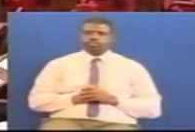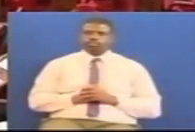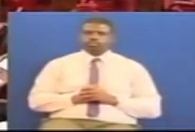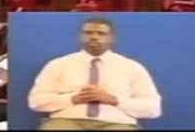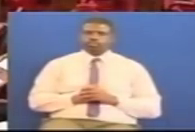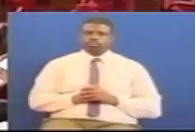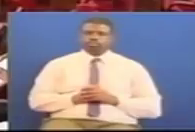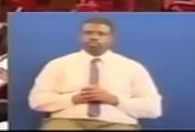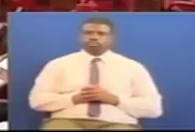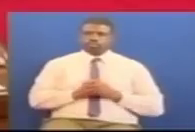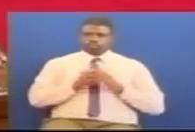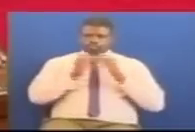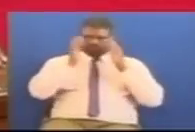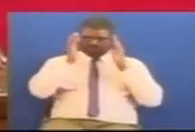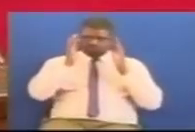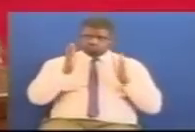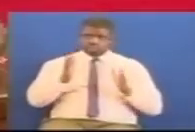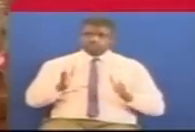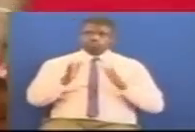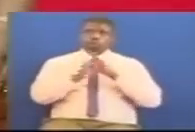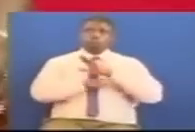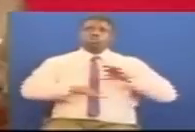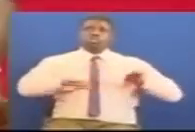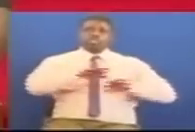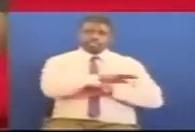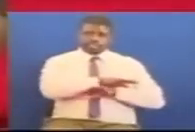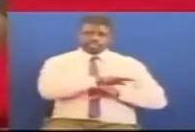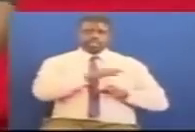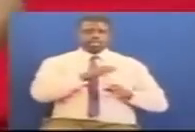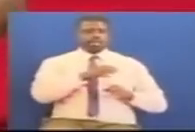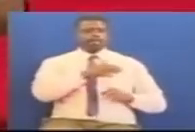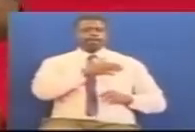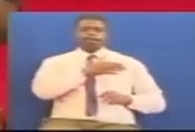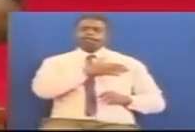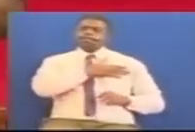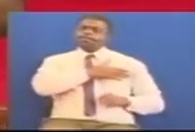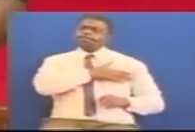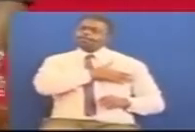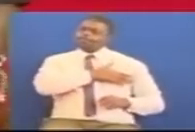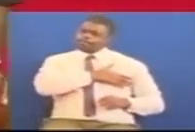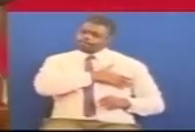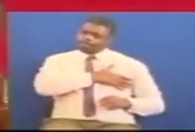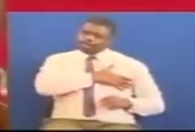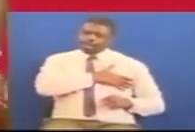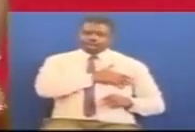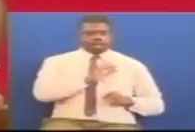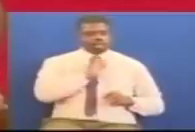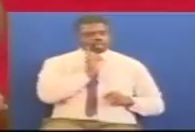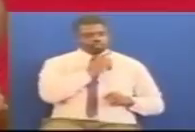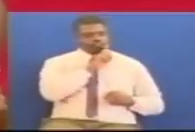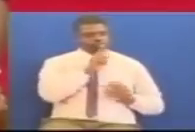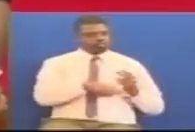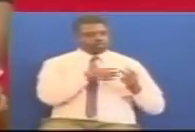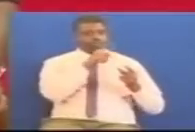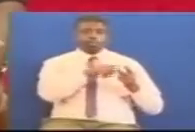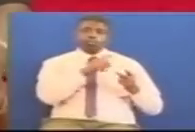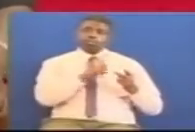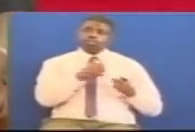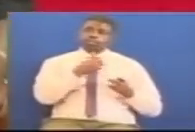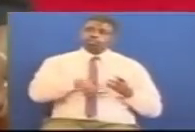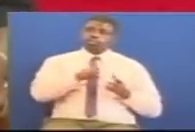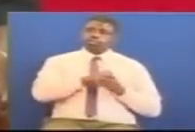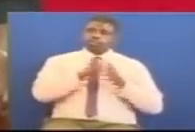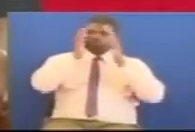Mheshimiwa mwenyekiti, napenda kujibu maswali mawili ya nyongeza ya Mheshimiwa